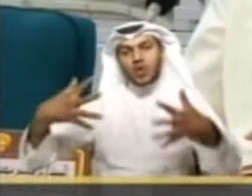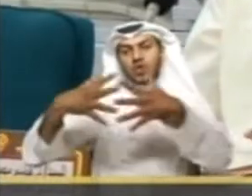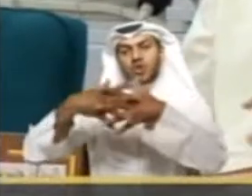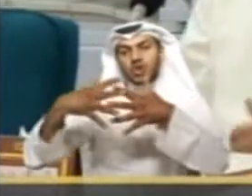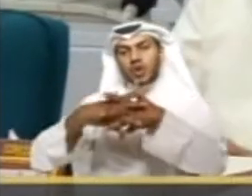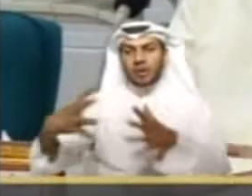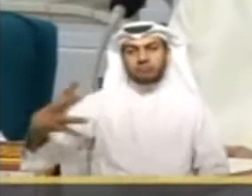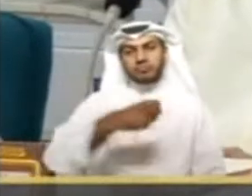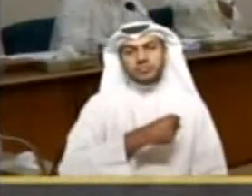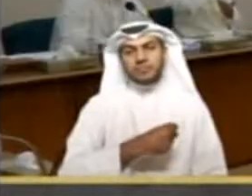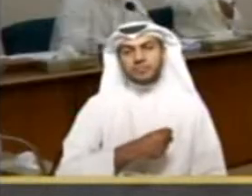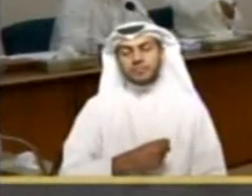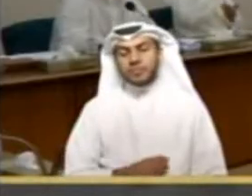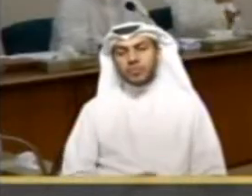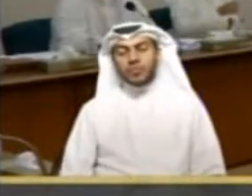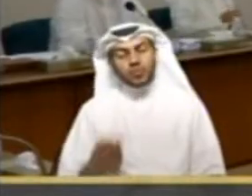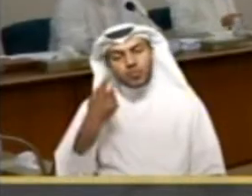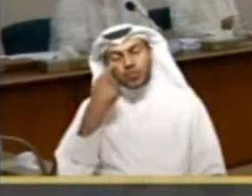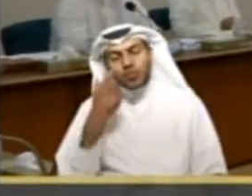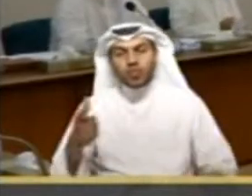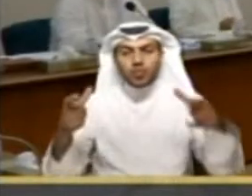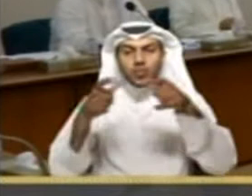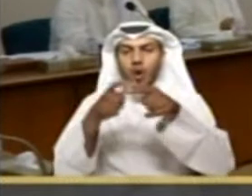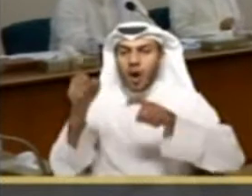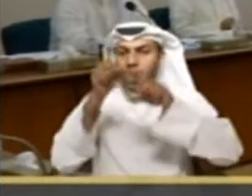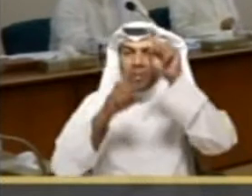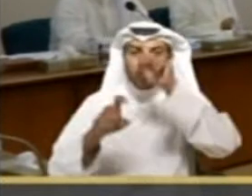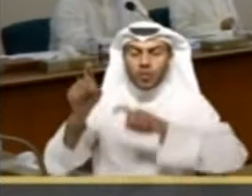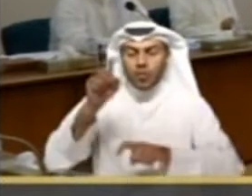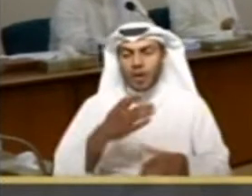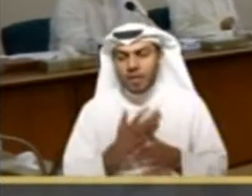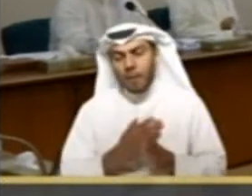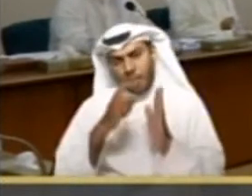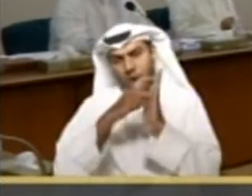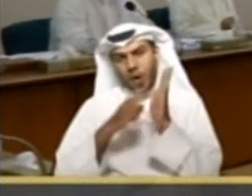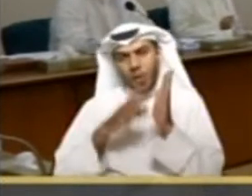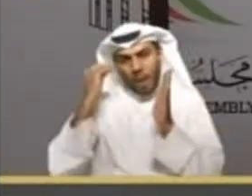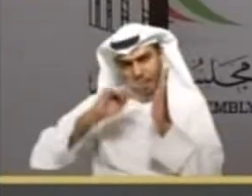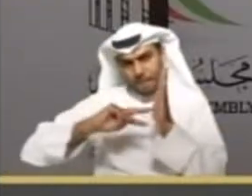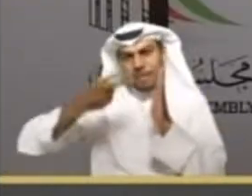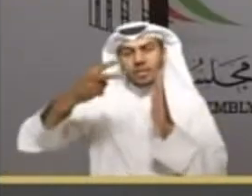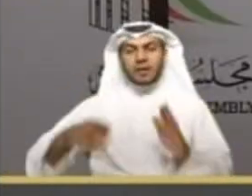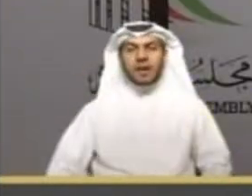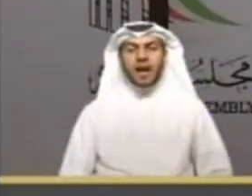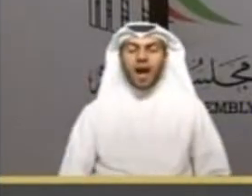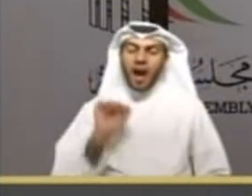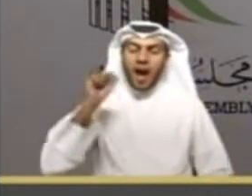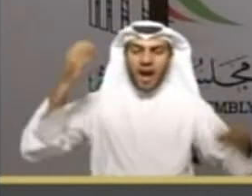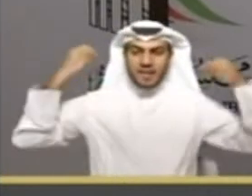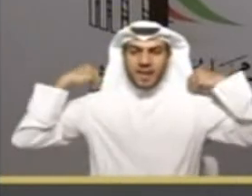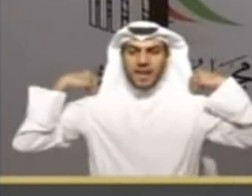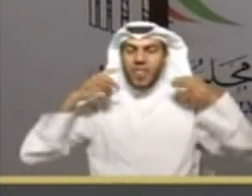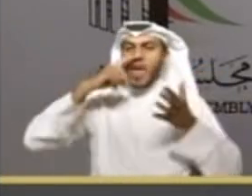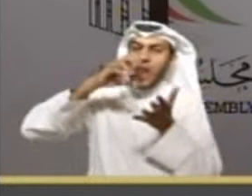في 10 سبتمبر المقبل لمناقشة تعديل قانون الرياضة هو الأبرز هذا الأسبوع. ما تم الاتفاق عليه